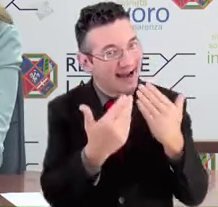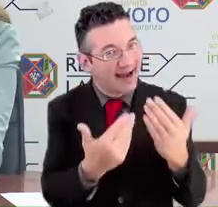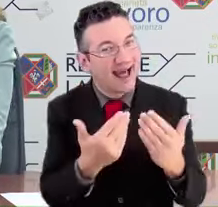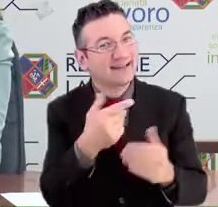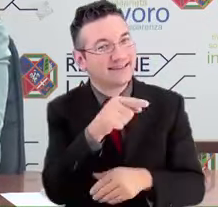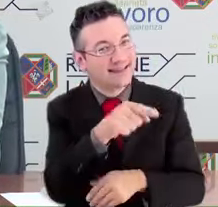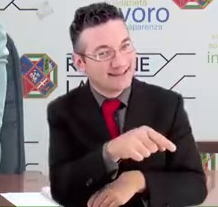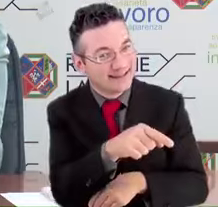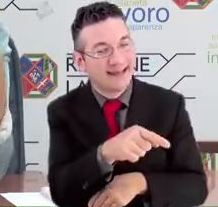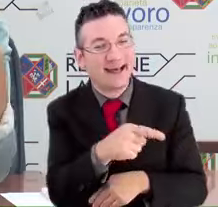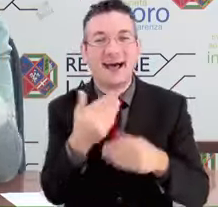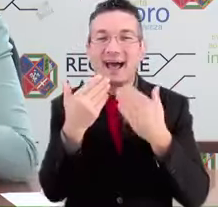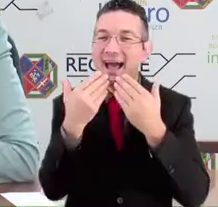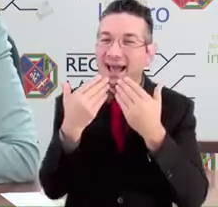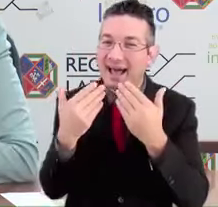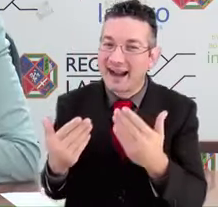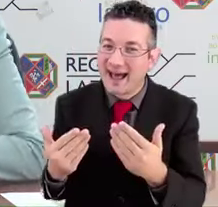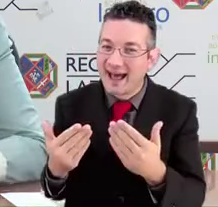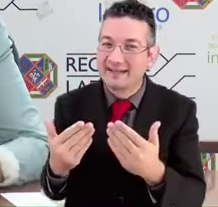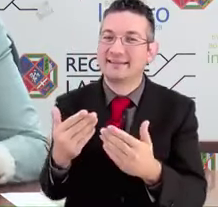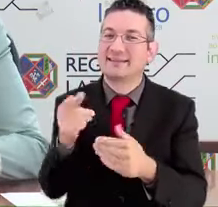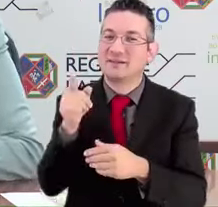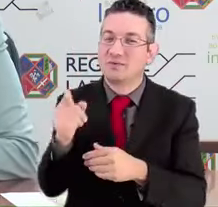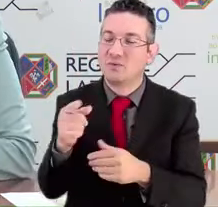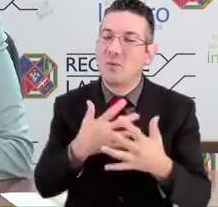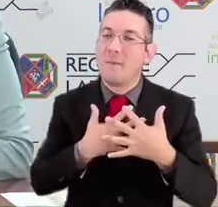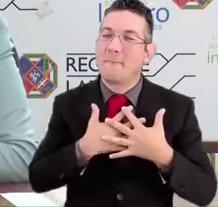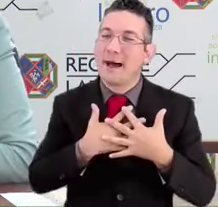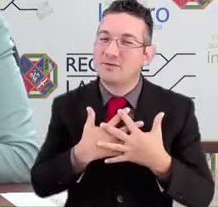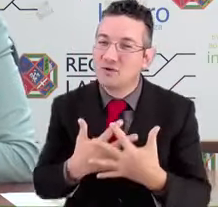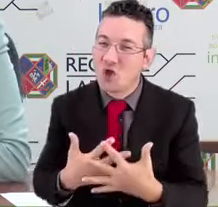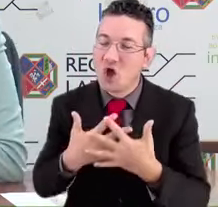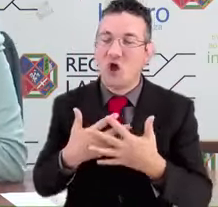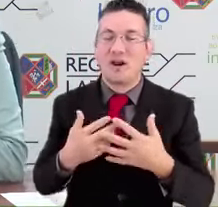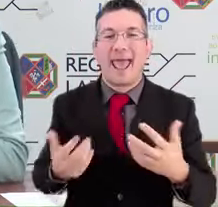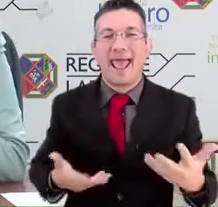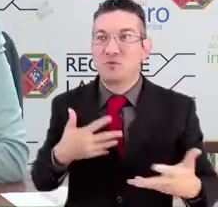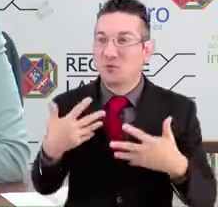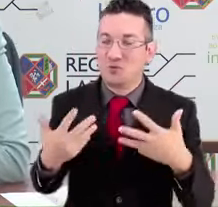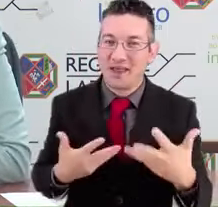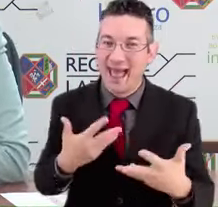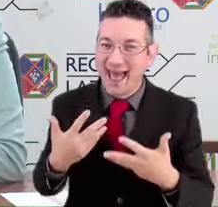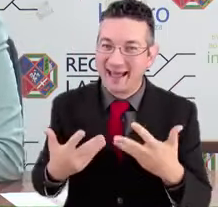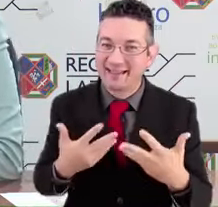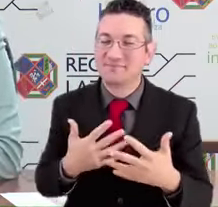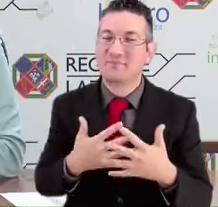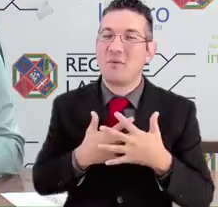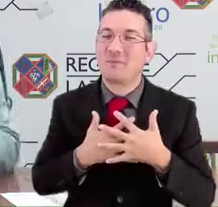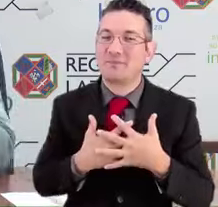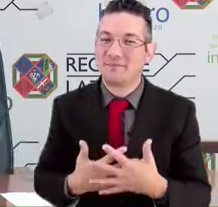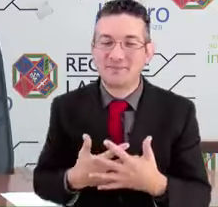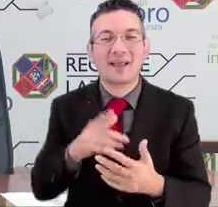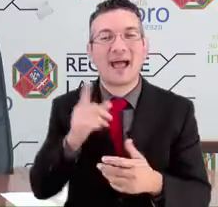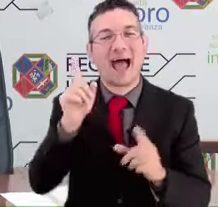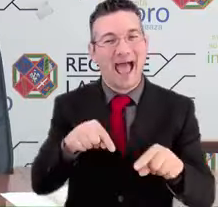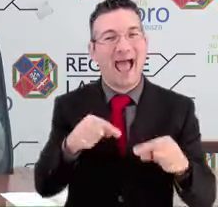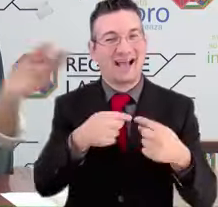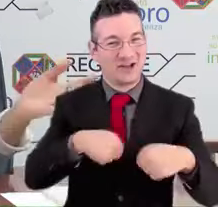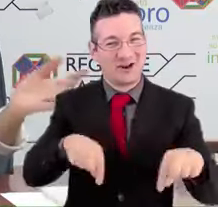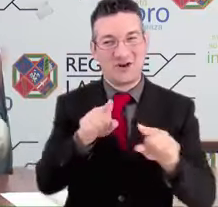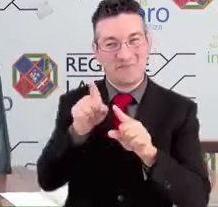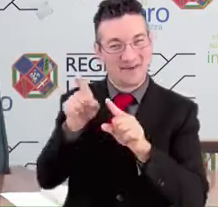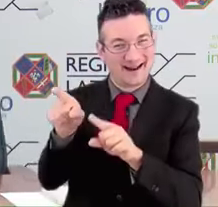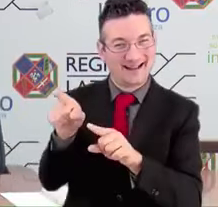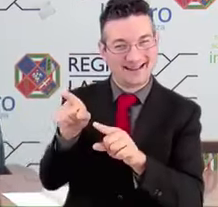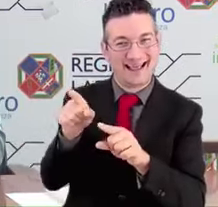la passione e l'impegno che ci mette altrettanto diciamo noi di te e grazie anche per